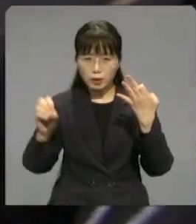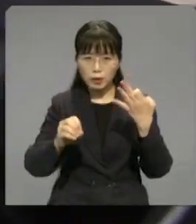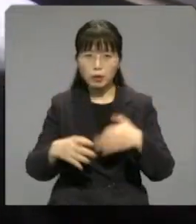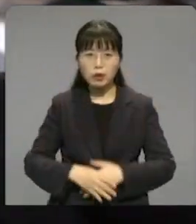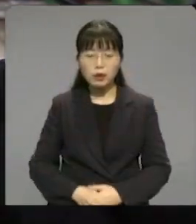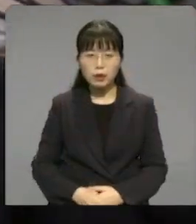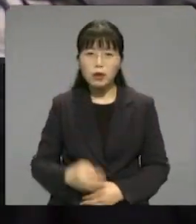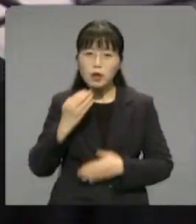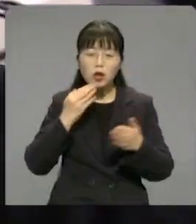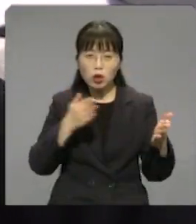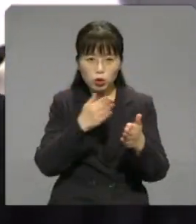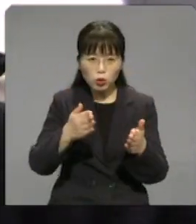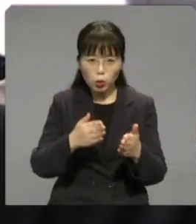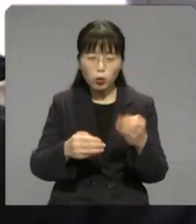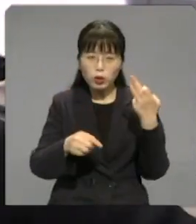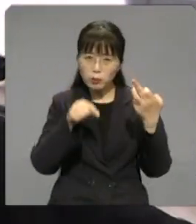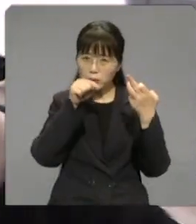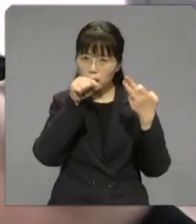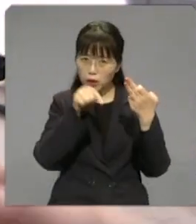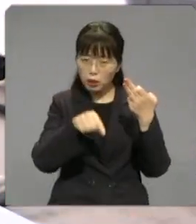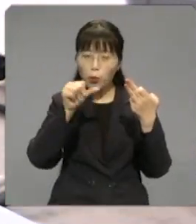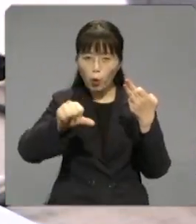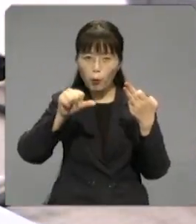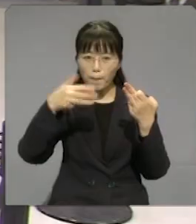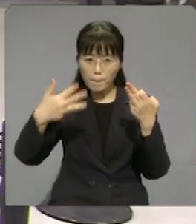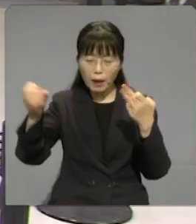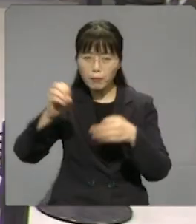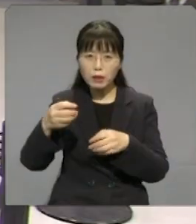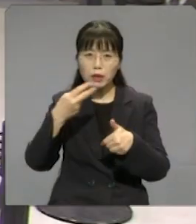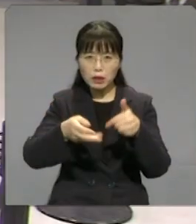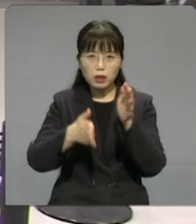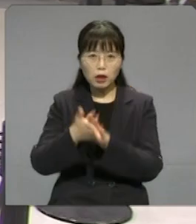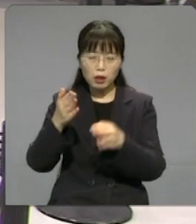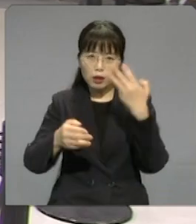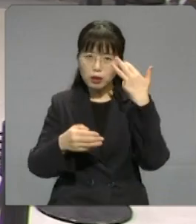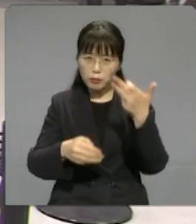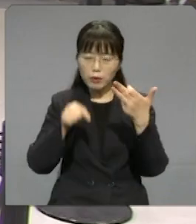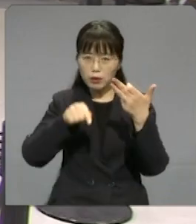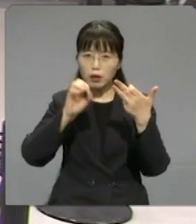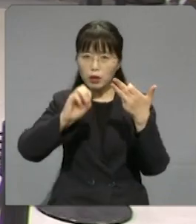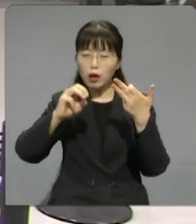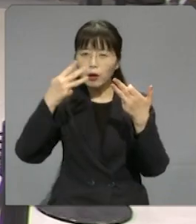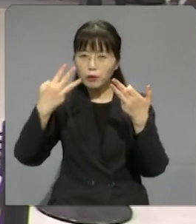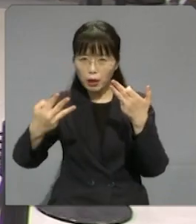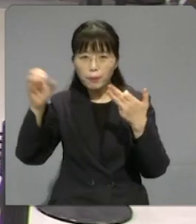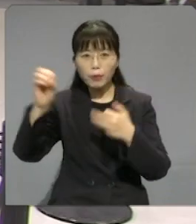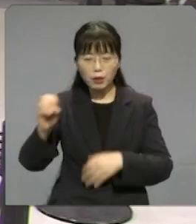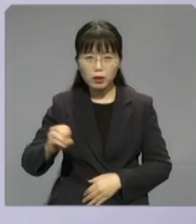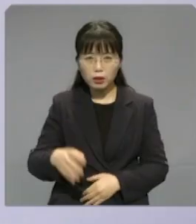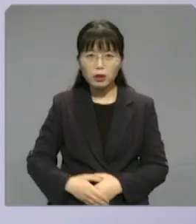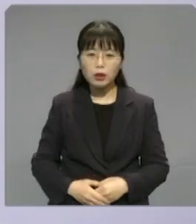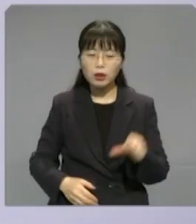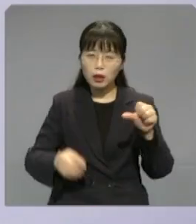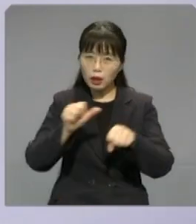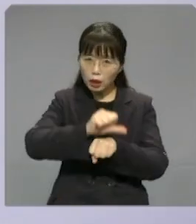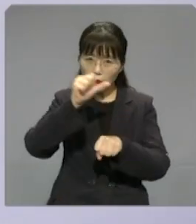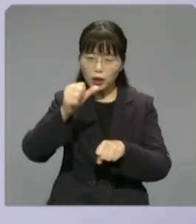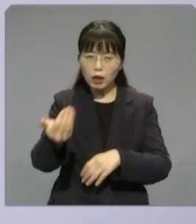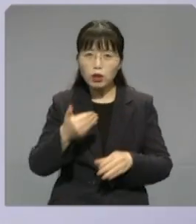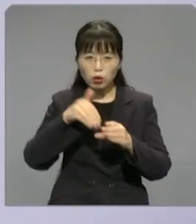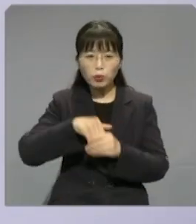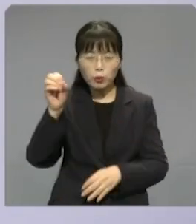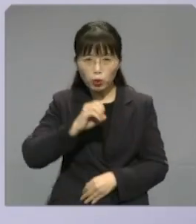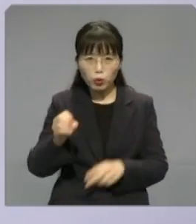14.08%인데요. 경기도는 12.58%, 인천시는 13.03%입니다. 5시까지